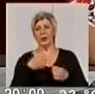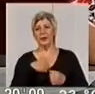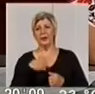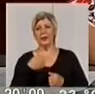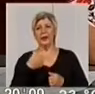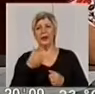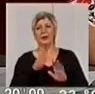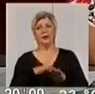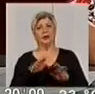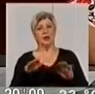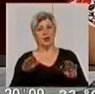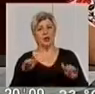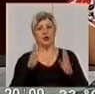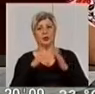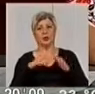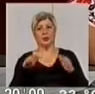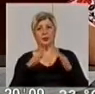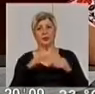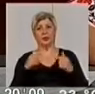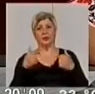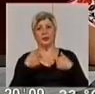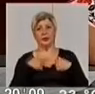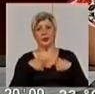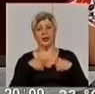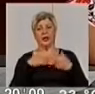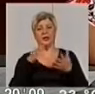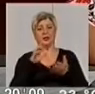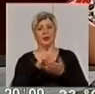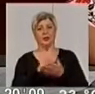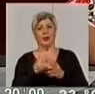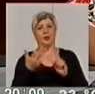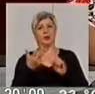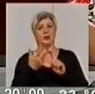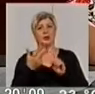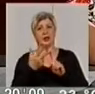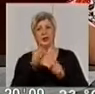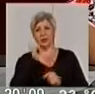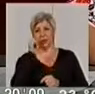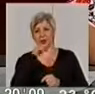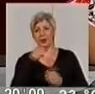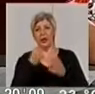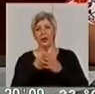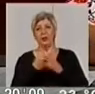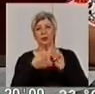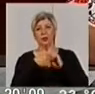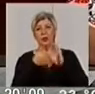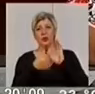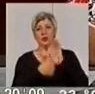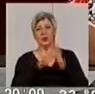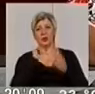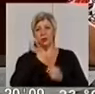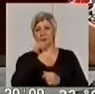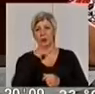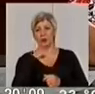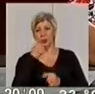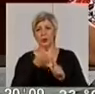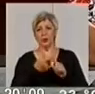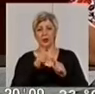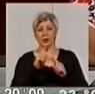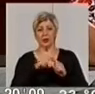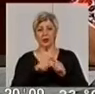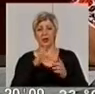дитячими таборами я як заступник займаюся третій рік. До 16-го року ці питання були в повноваженнях